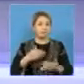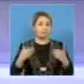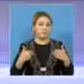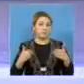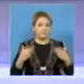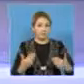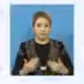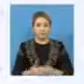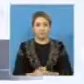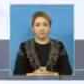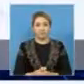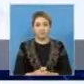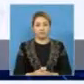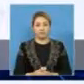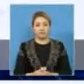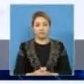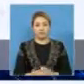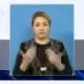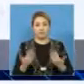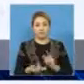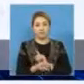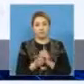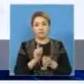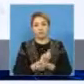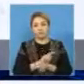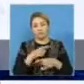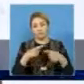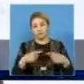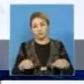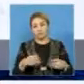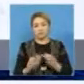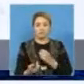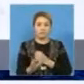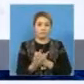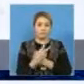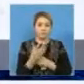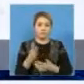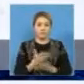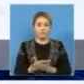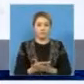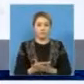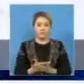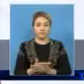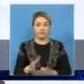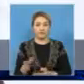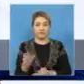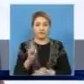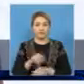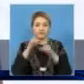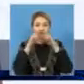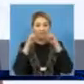пожелания. Всем по-другому, конечно. Приходится соблюдать все, везде ходить в